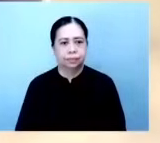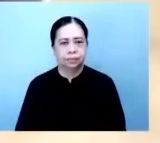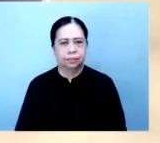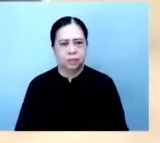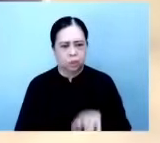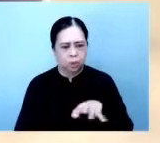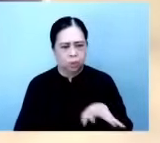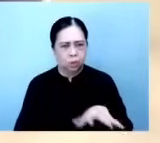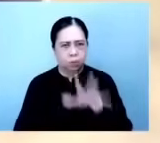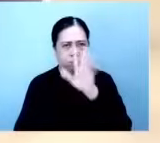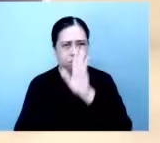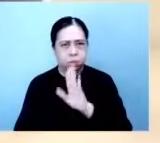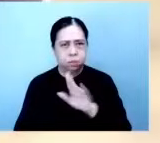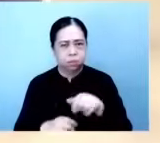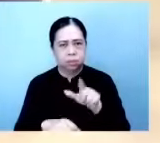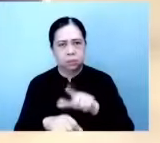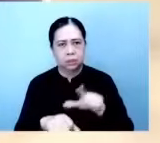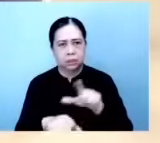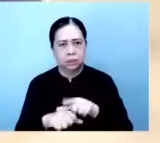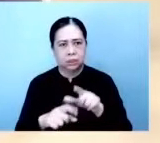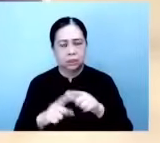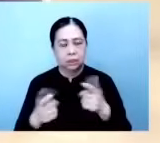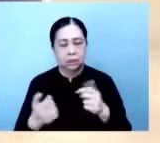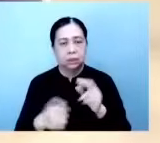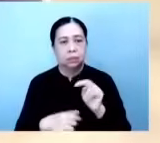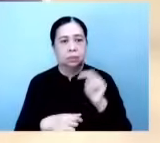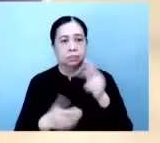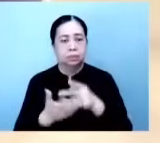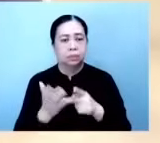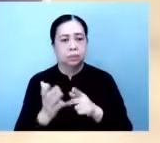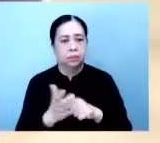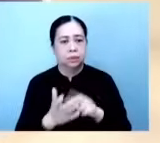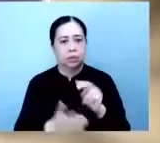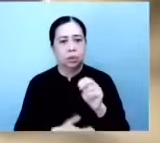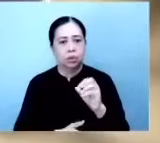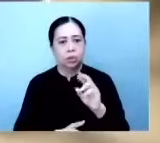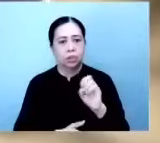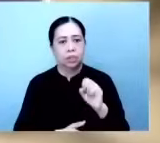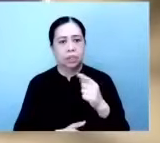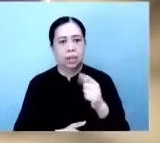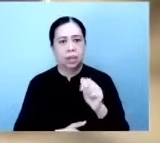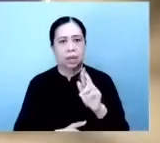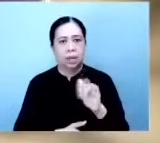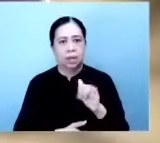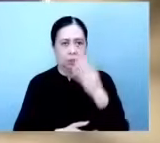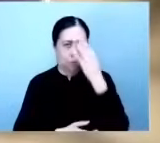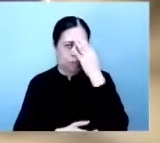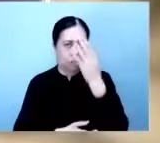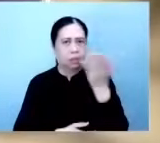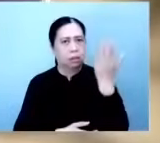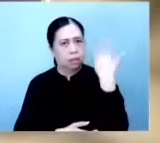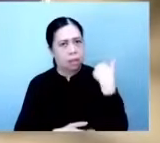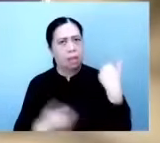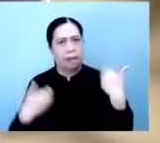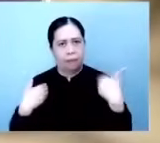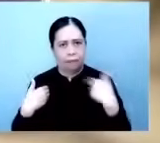Nagkabitak-bitak na ang lupang ito sa hilagang bahagi ng Angat River sa Norzagaray, Bulacan. Dating naaabot ng tubig ang lugar na ito. Pero dahil